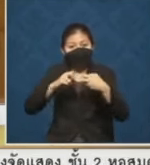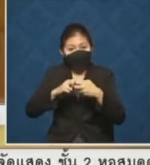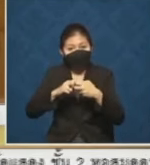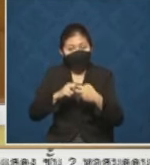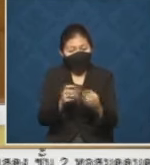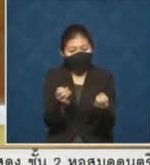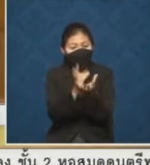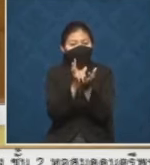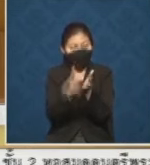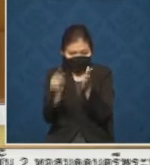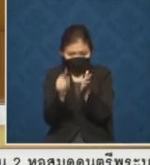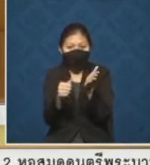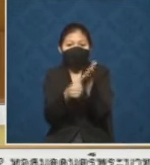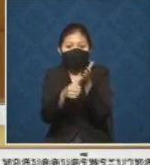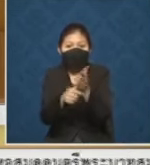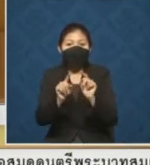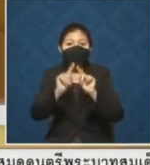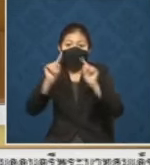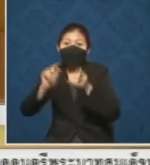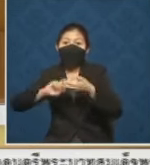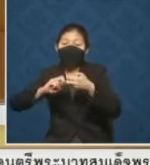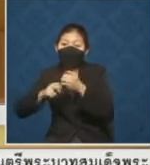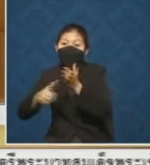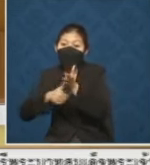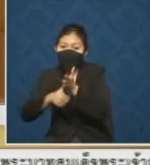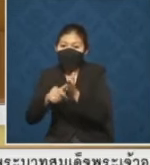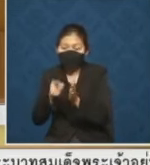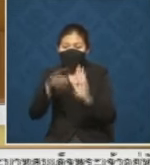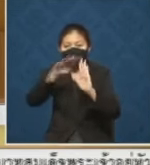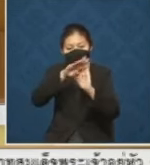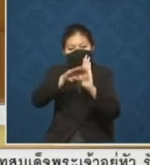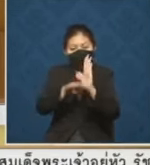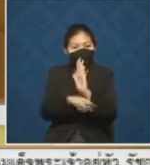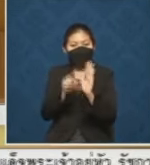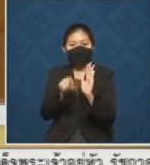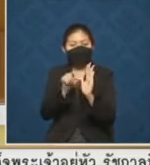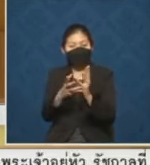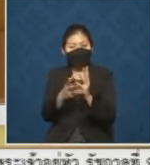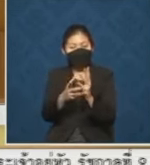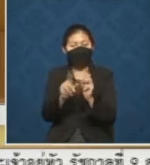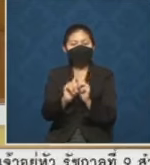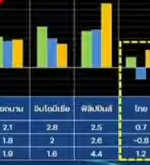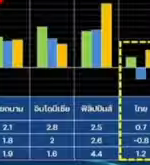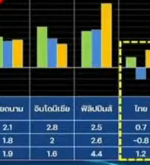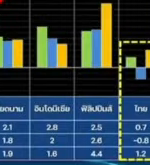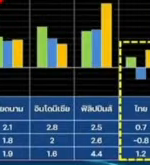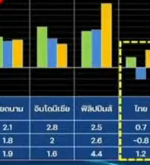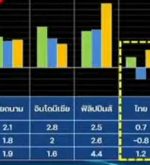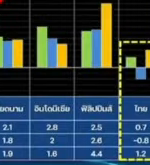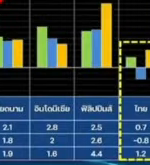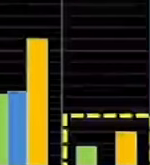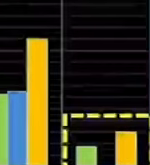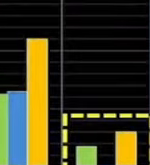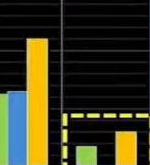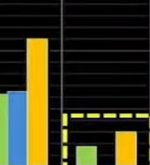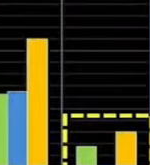ควิดด้วยราคาน้ำมันในตลาดโลกด้วยแล้วเงินเฟ้อทั่วโลกเอกสารที่นายกใช้ประกอบเมื่อสักครู่เนี่ยถ้าดูไวๆในเรื่องของเงิน